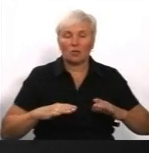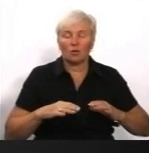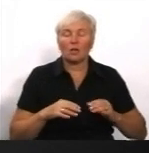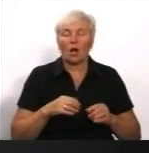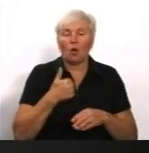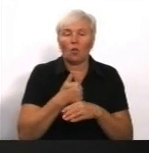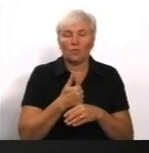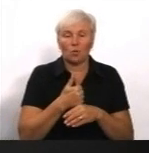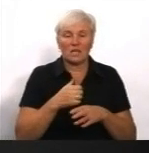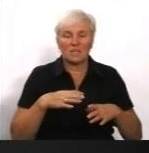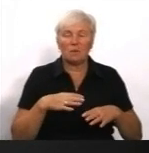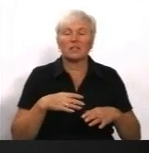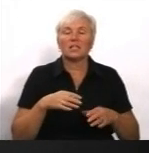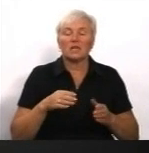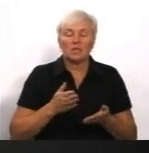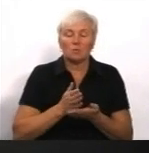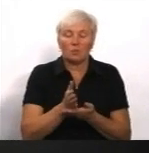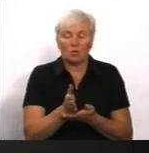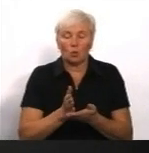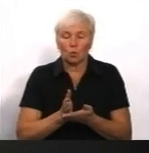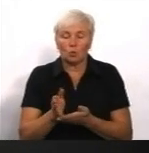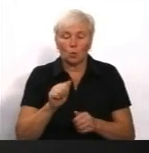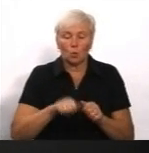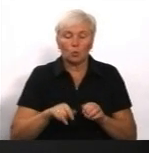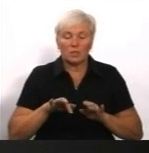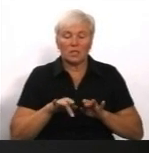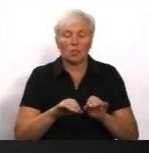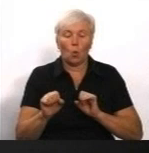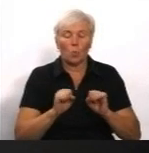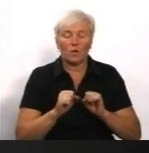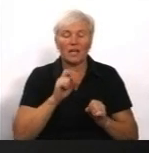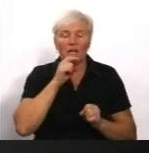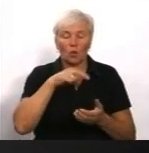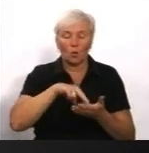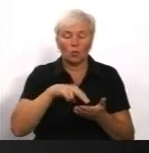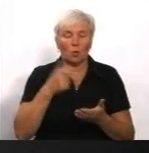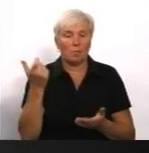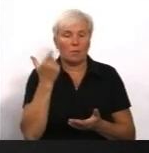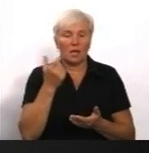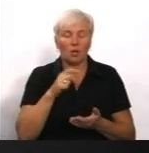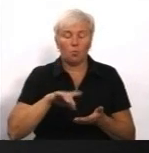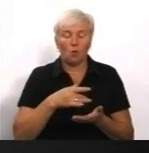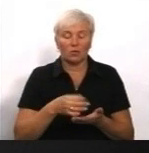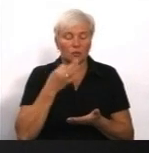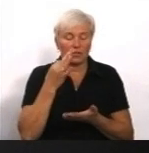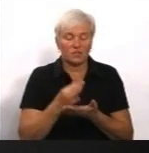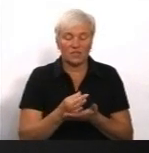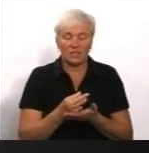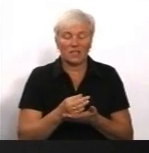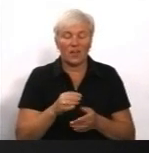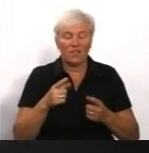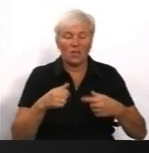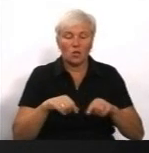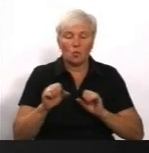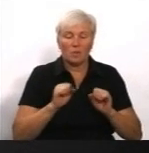інспектора. Спрямовує, координує та контролює діяльність управління економіки, бухгалтерського обліку та звітності, відділу управління